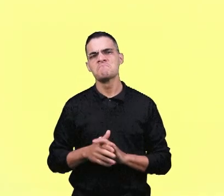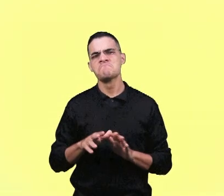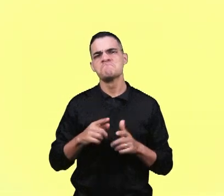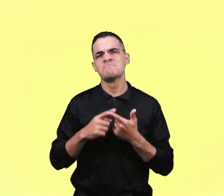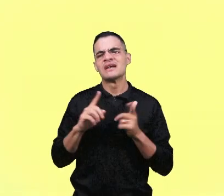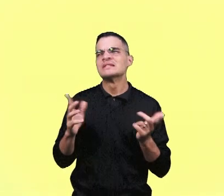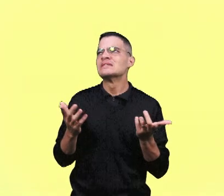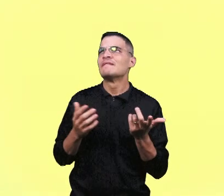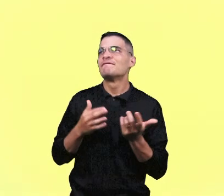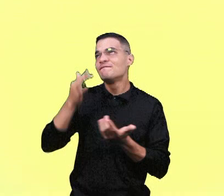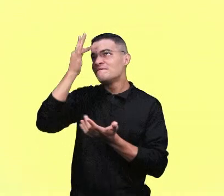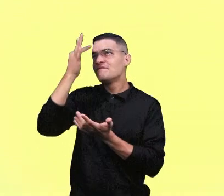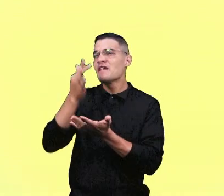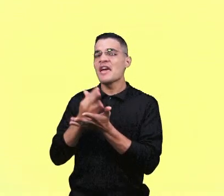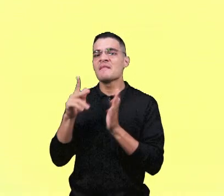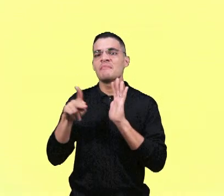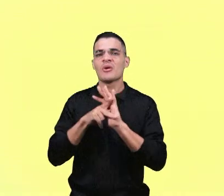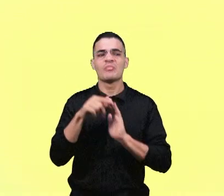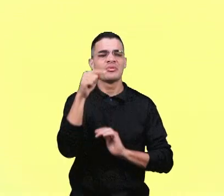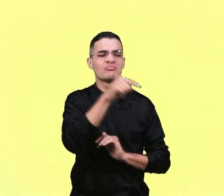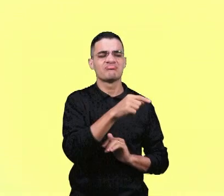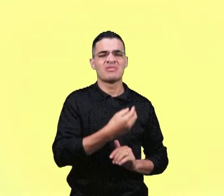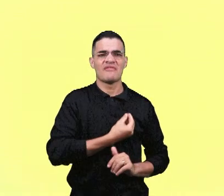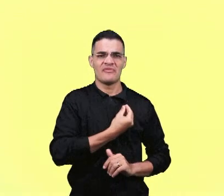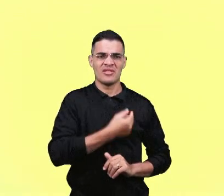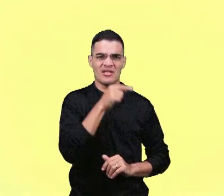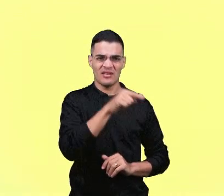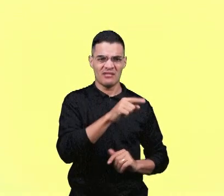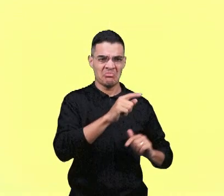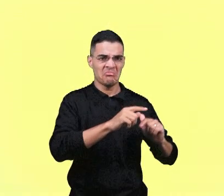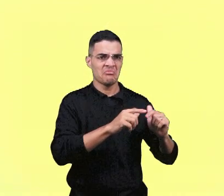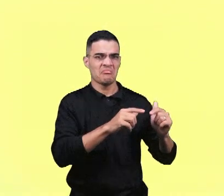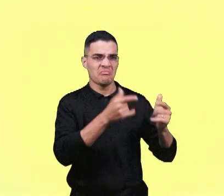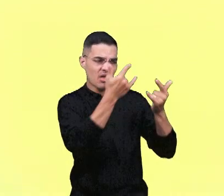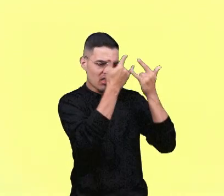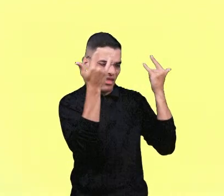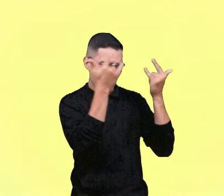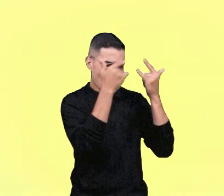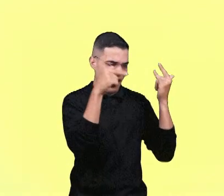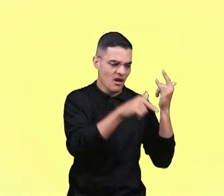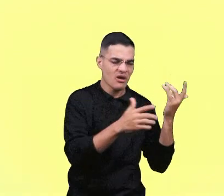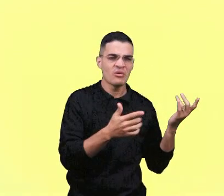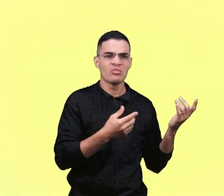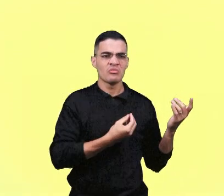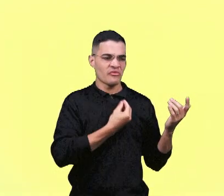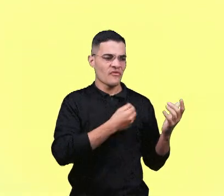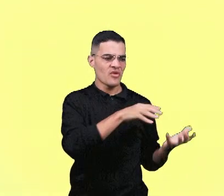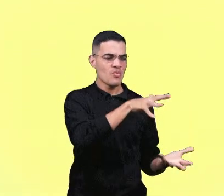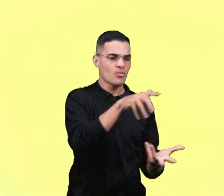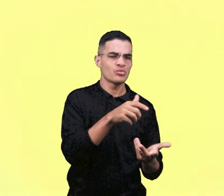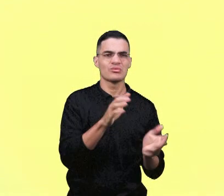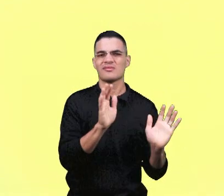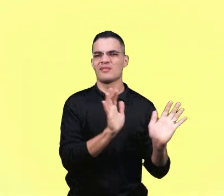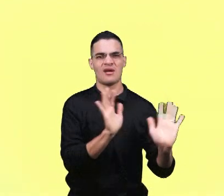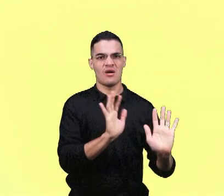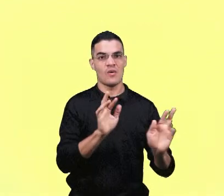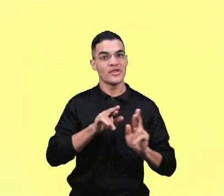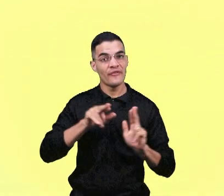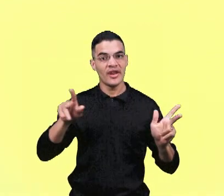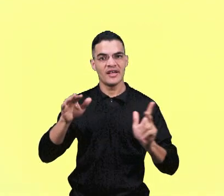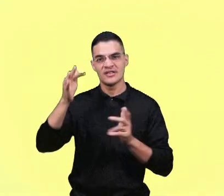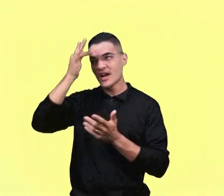la foi pour les choses matérielles, pour les choses de cette vie, non. La foi que le Seigneur nous enseigne aujourd'hui, c'est la foi qui